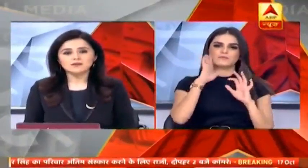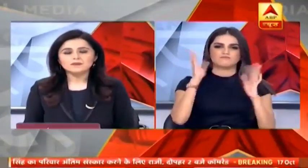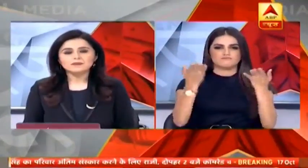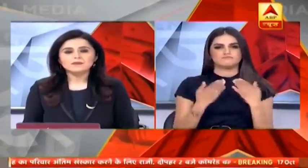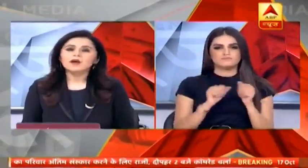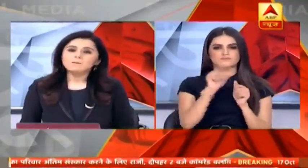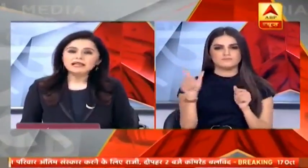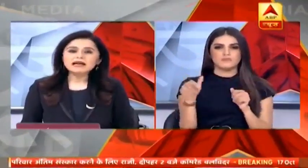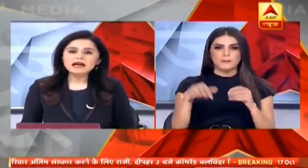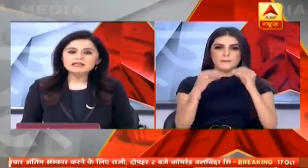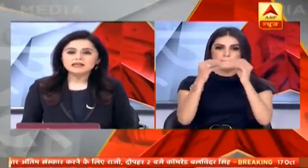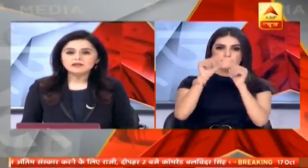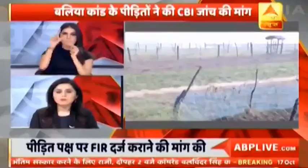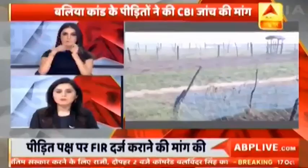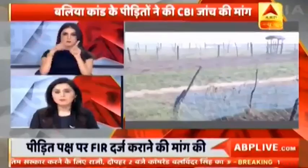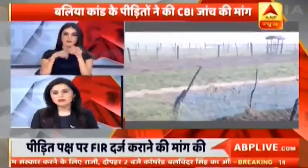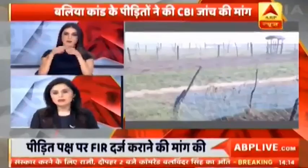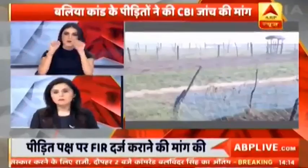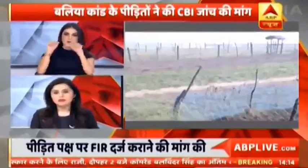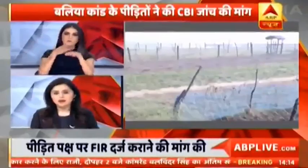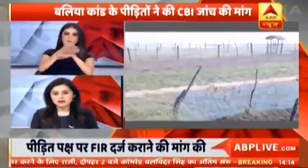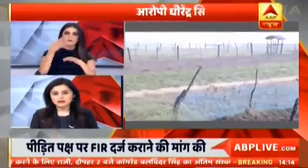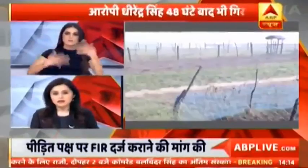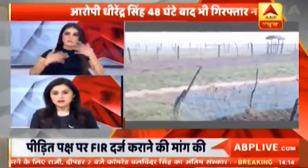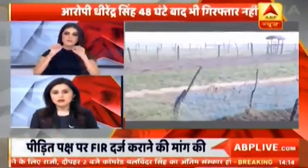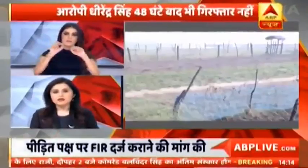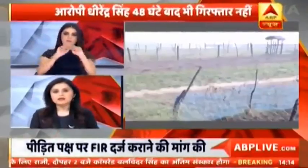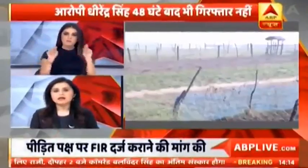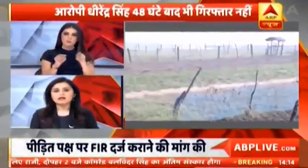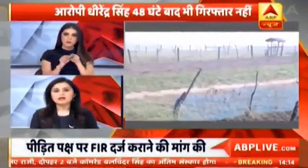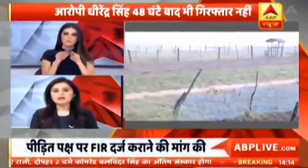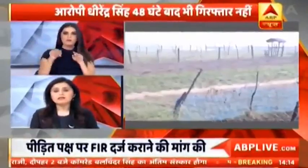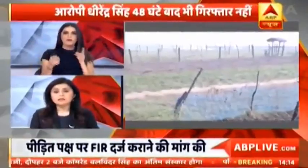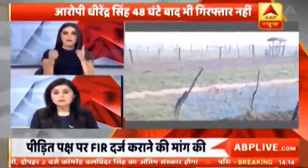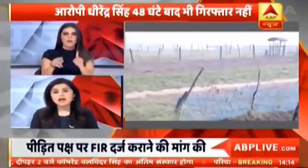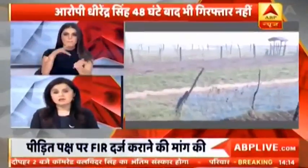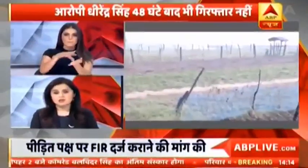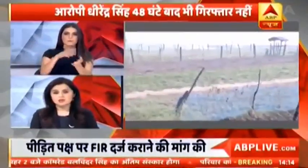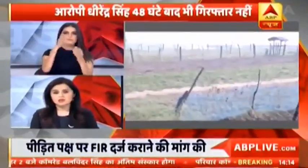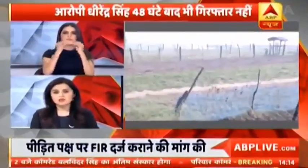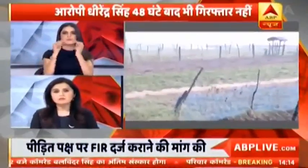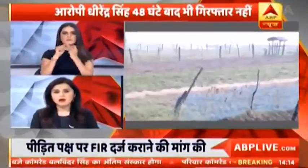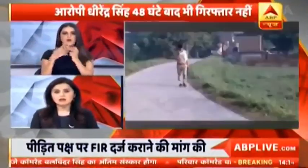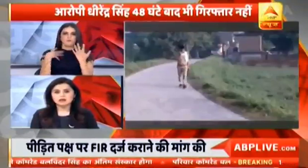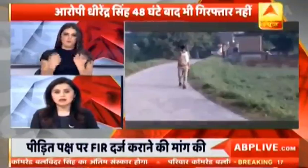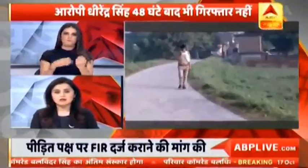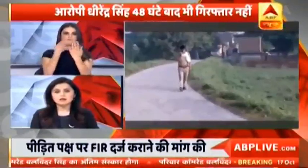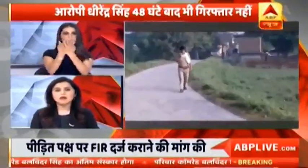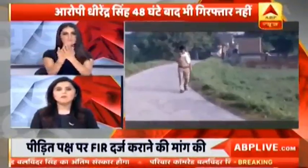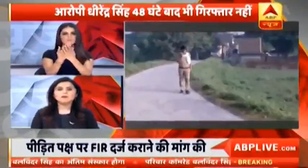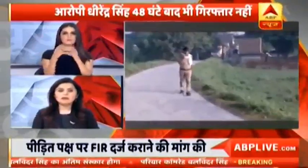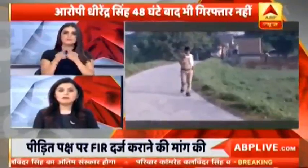स्वागत है। बलिया कांड के पीड़ित परिवार ने घटना की सीबीआई जांच की मांग की